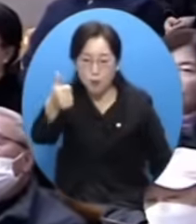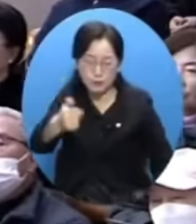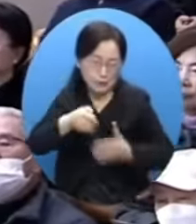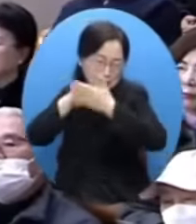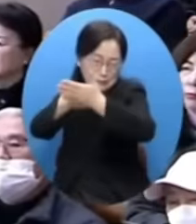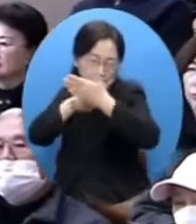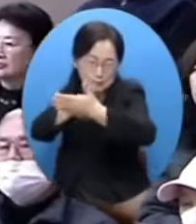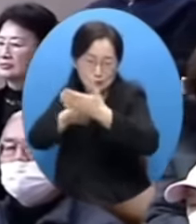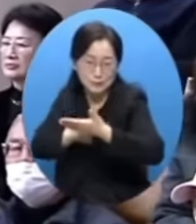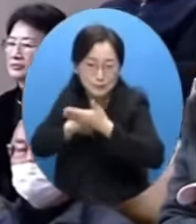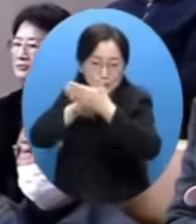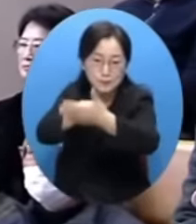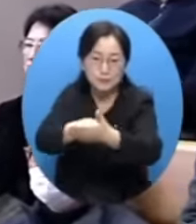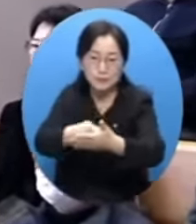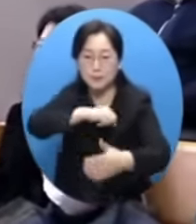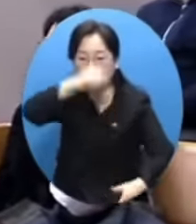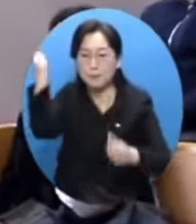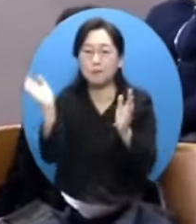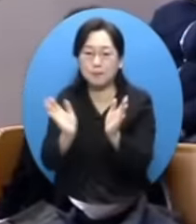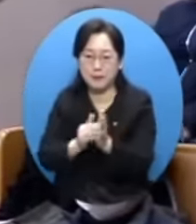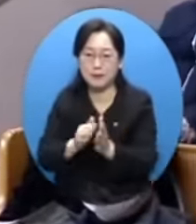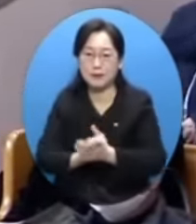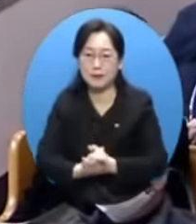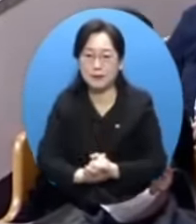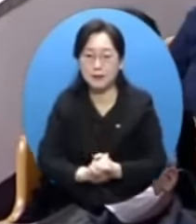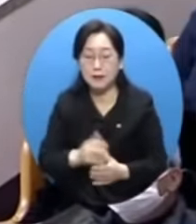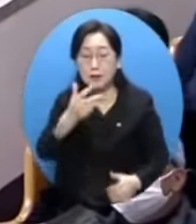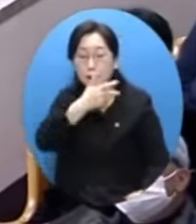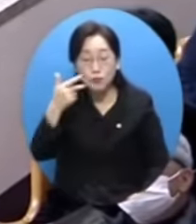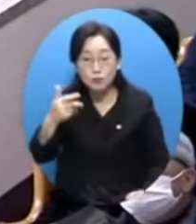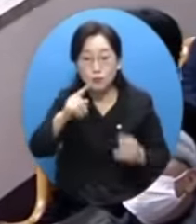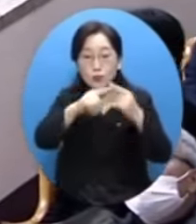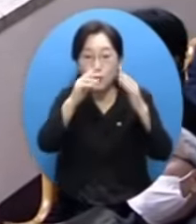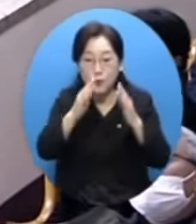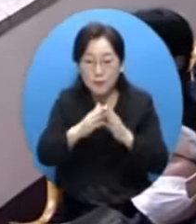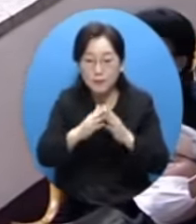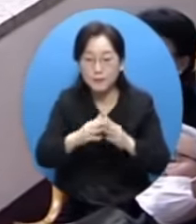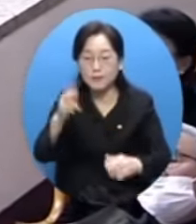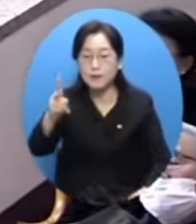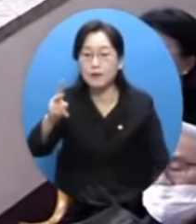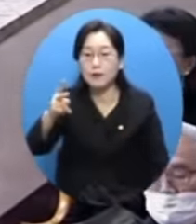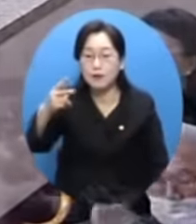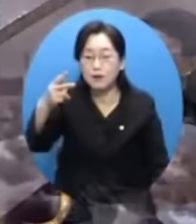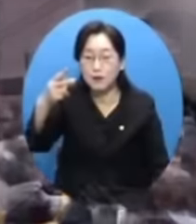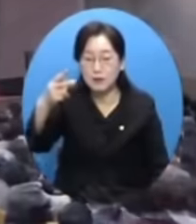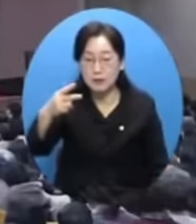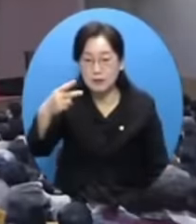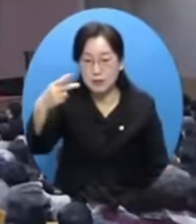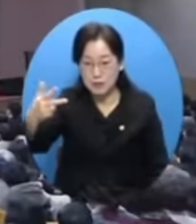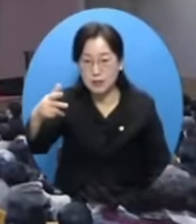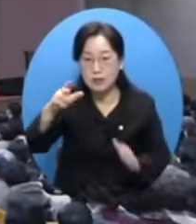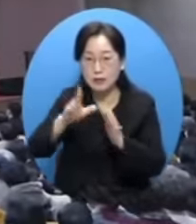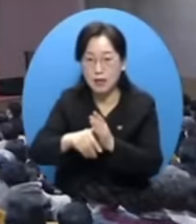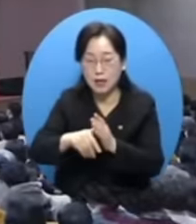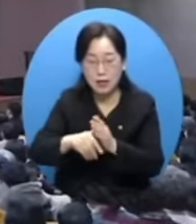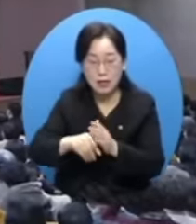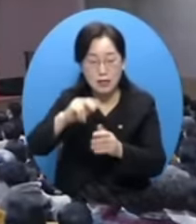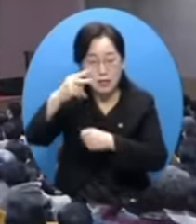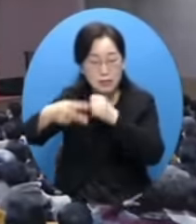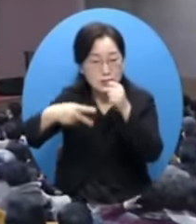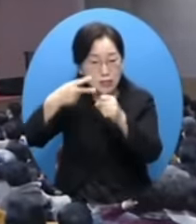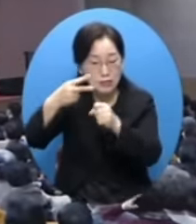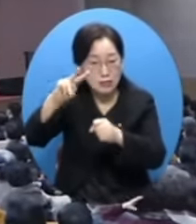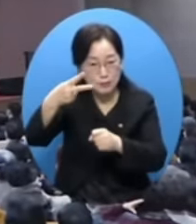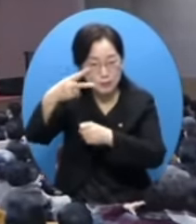노예 거래 금지법을 통과시켰는데 영국 교회는 2007년 노예 무역 금지법 제정 200주년을 기념하여